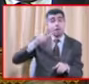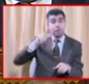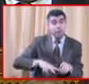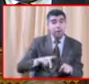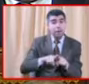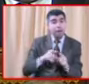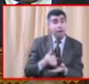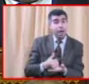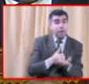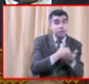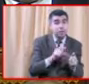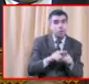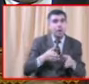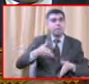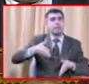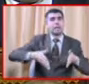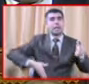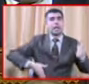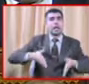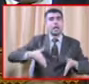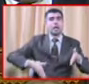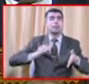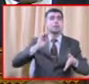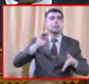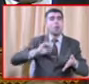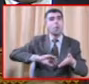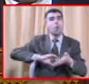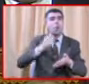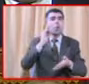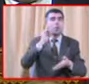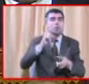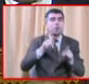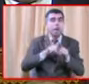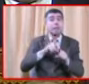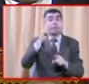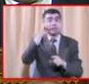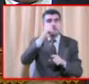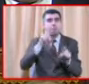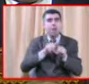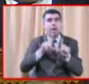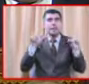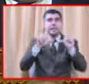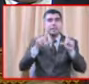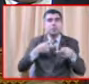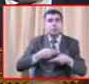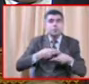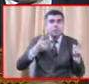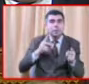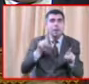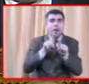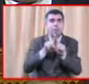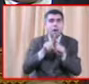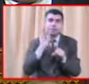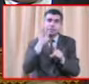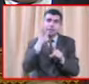فيما يتعلق بالصيانة الطرقية، وكذلك بالإنذارات المبكرة، وكذلك يعني النشرات الإخبارية لا تتسم بالدقة،